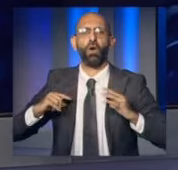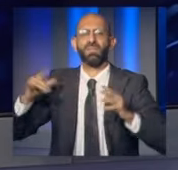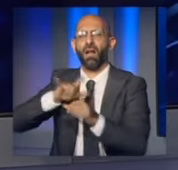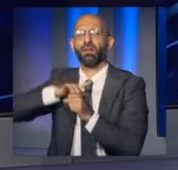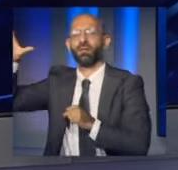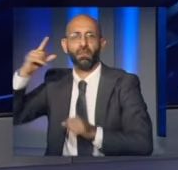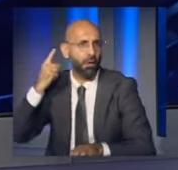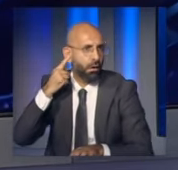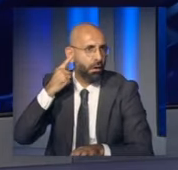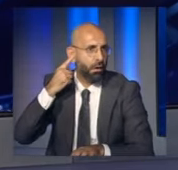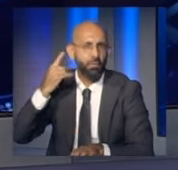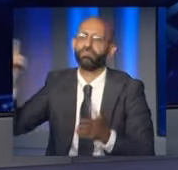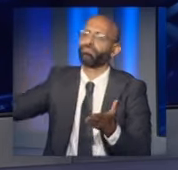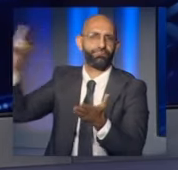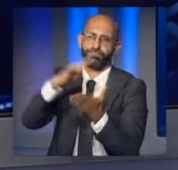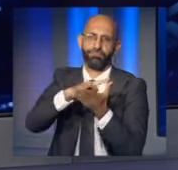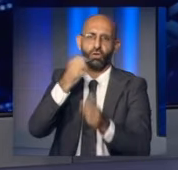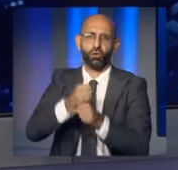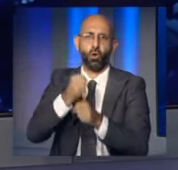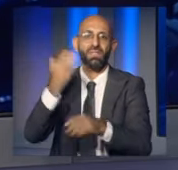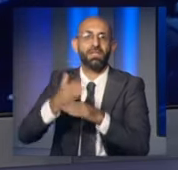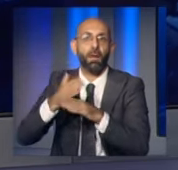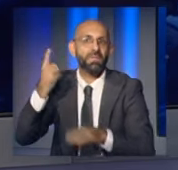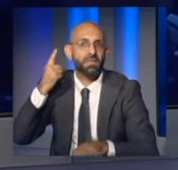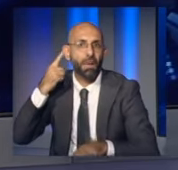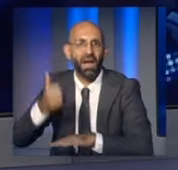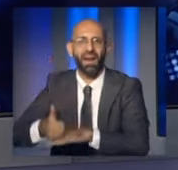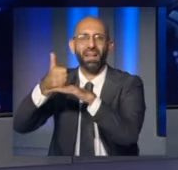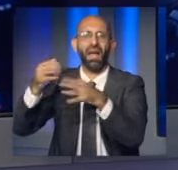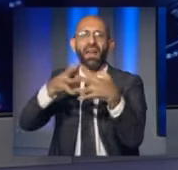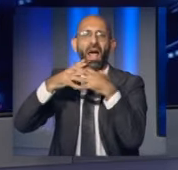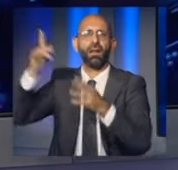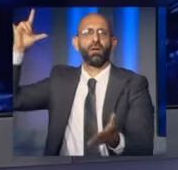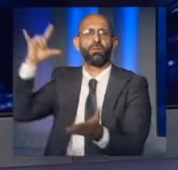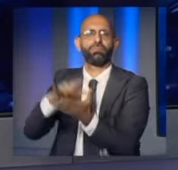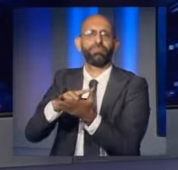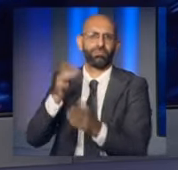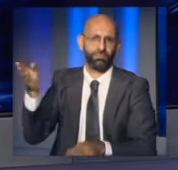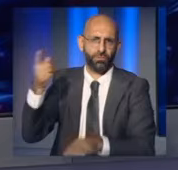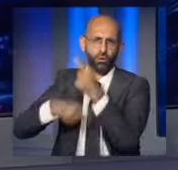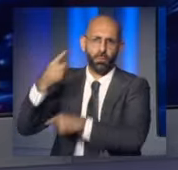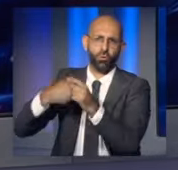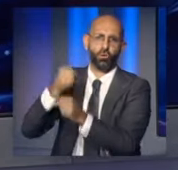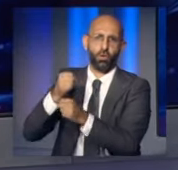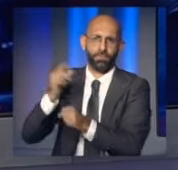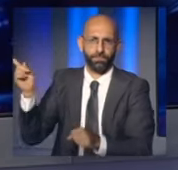يقطع إجازته ويعود إلى البيت الأبيض لإحاطة عاجلة بعد حادث طائرة الرئيس